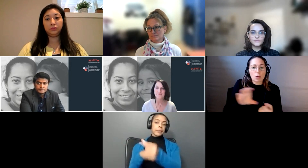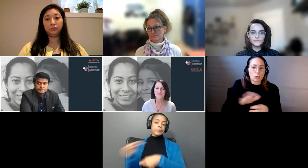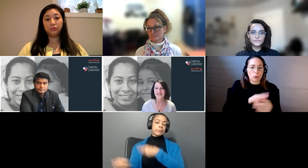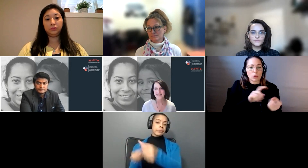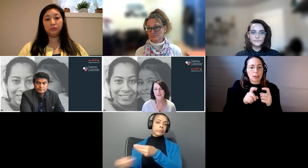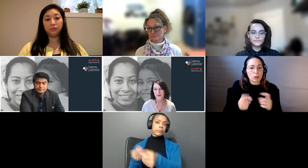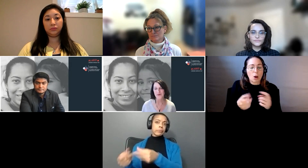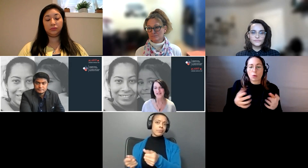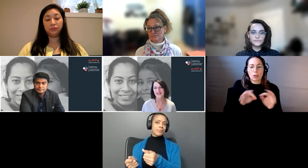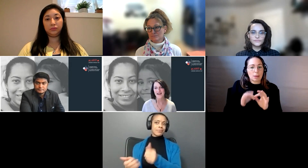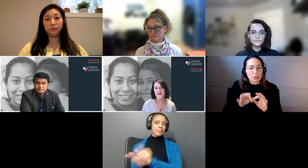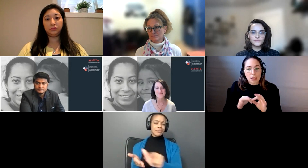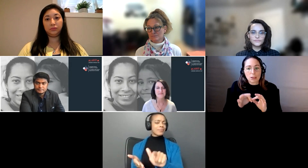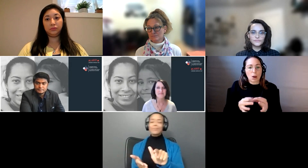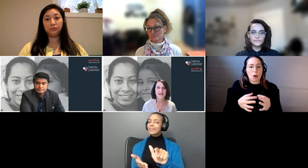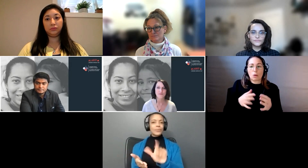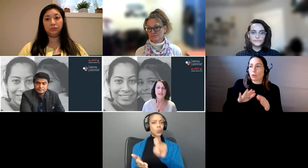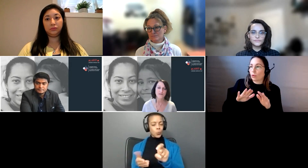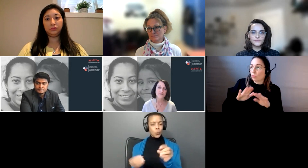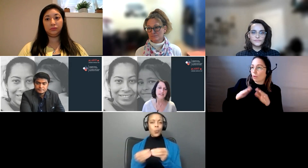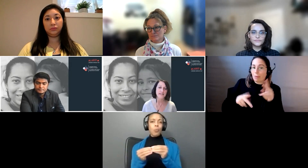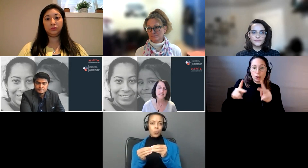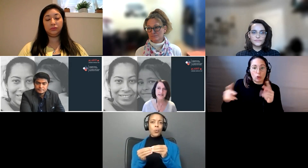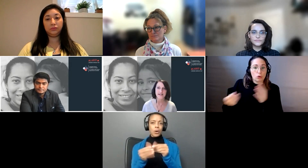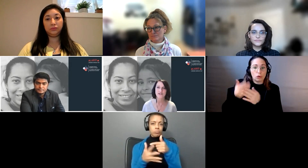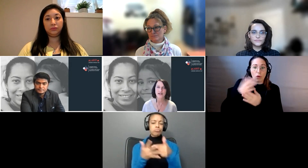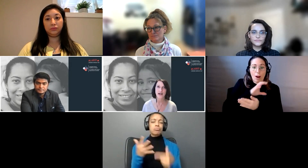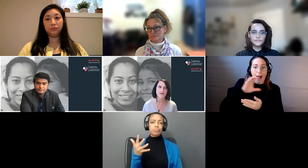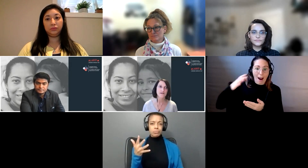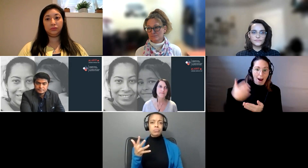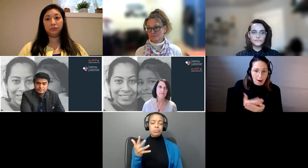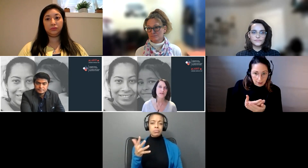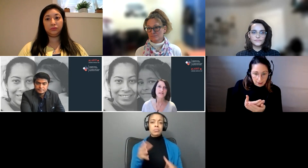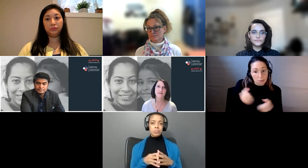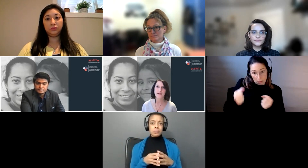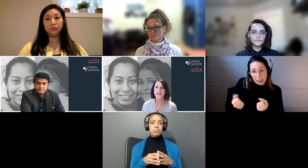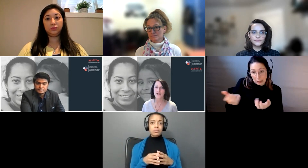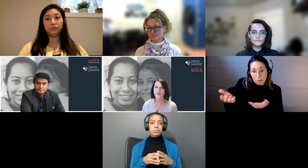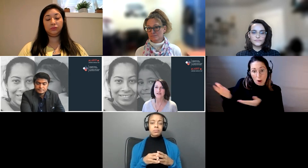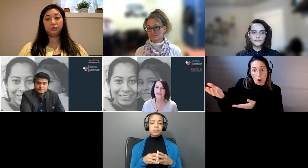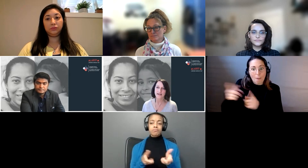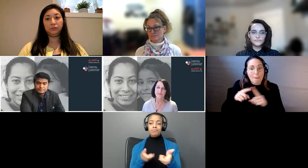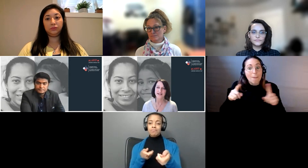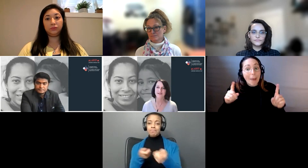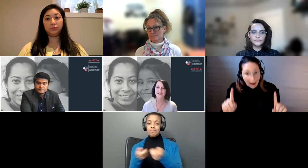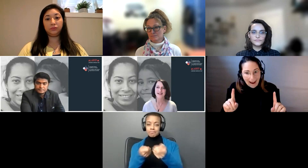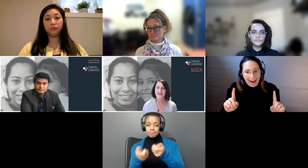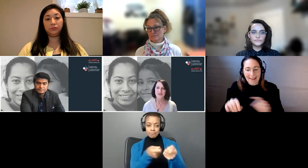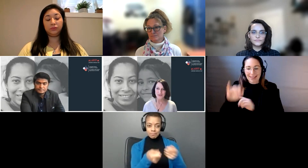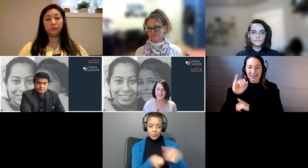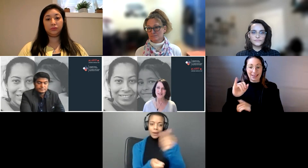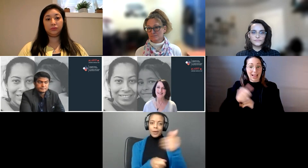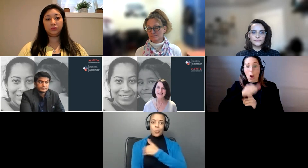d'interprétation aux nouveaux arrivants. Mais si nous pouvons engager d'autres